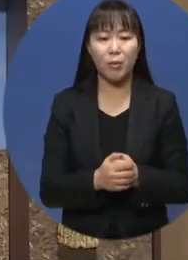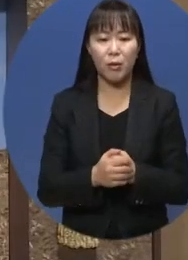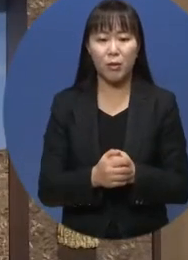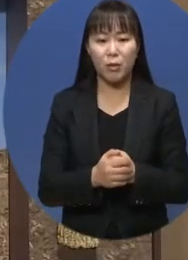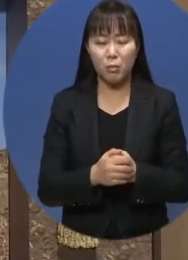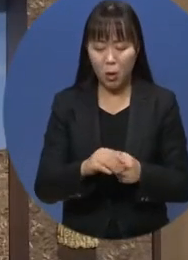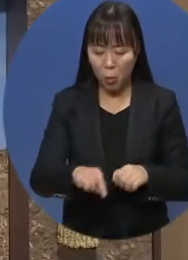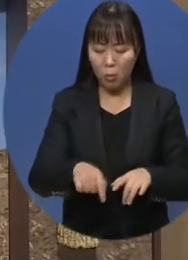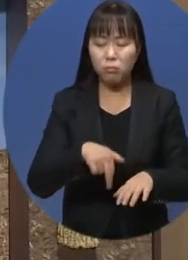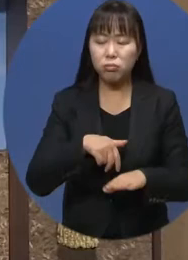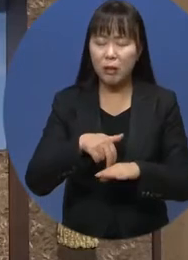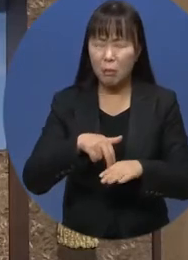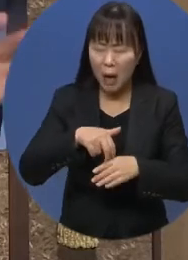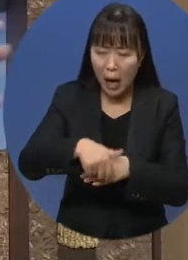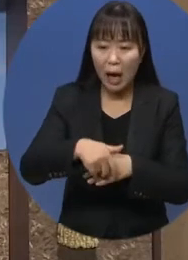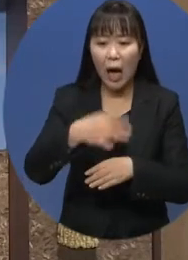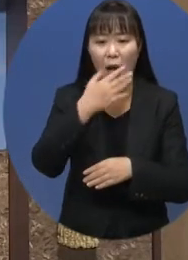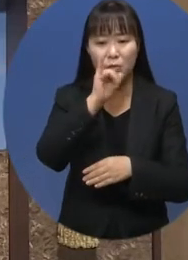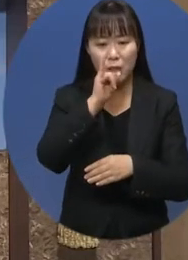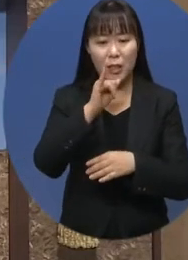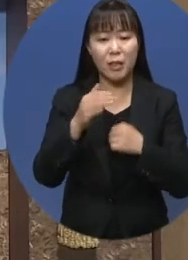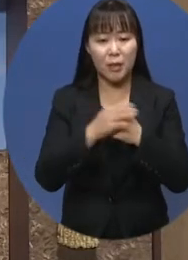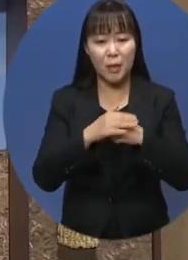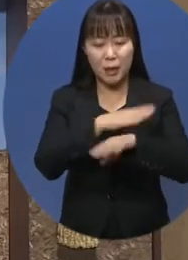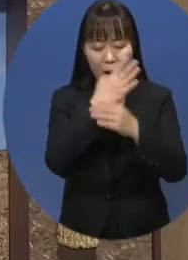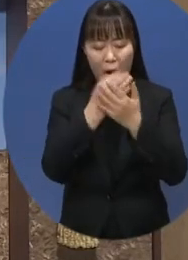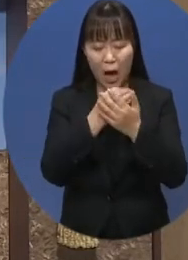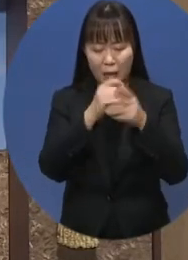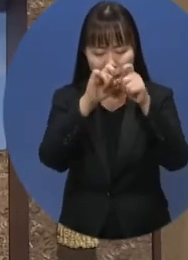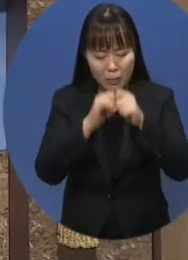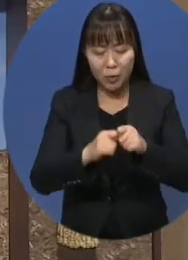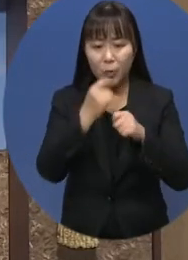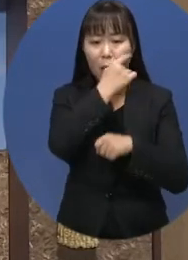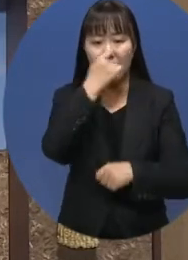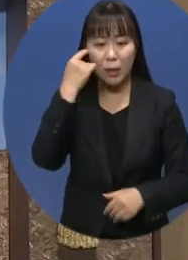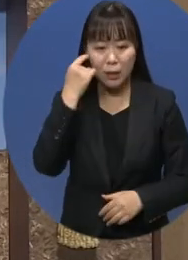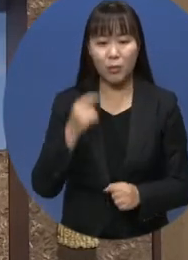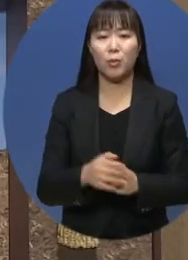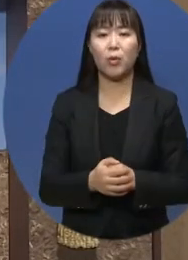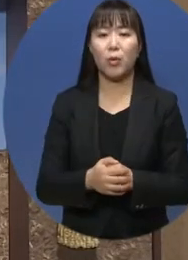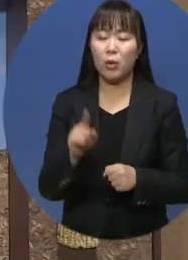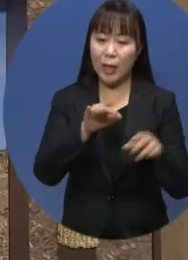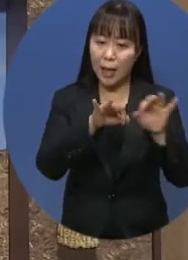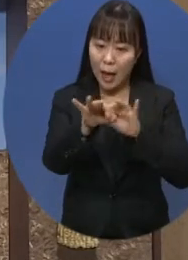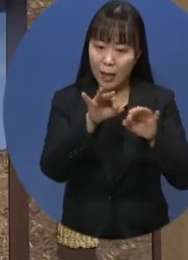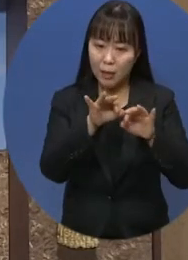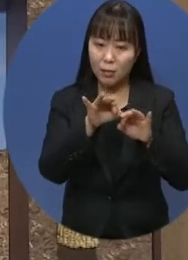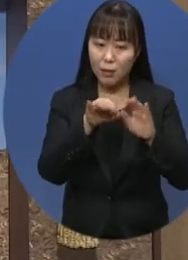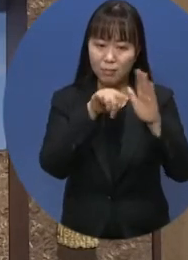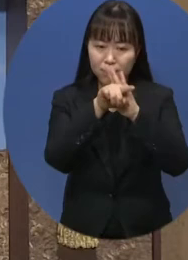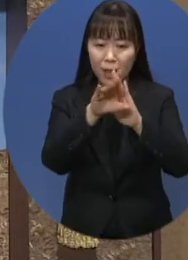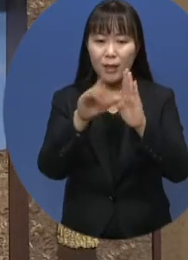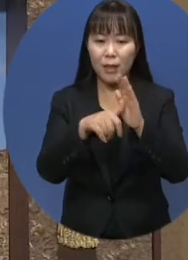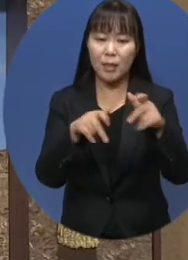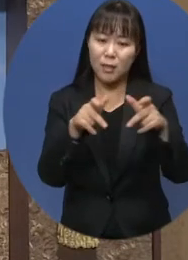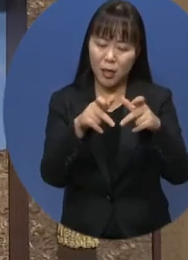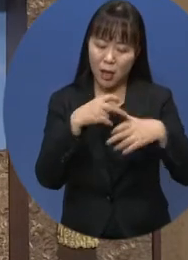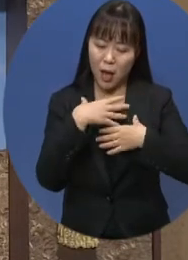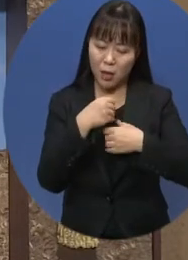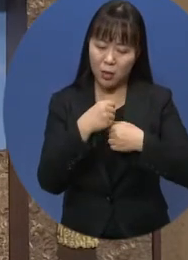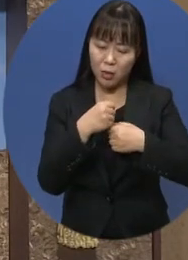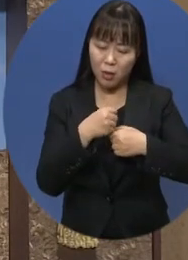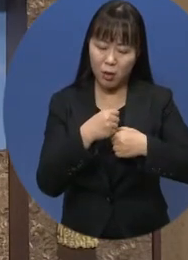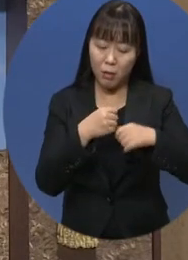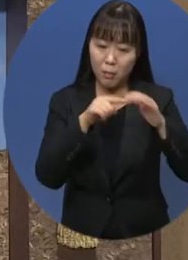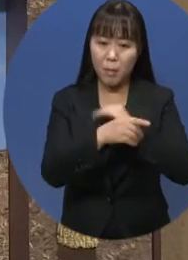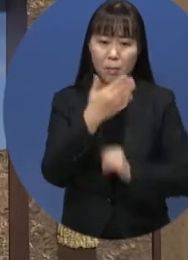튀어나온 데도 있고 일어 거든요 이런것도 일일이 다 점검하고 그 다음에 우리가 어떤 가게라 상정을 들어갈 때도 장애인들이